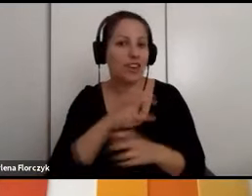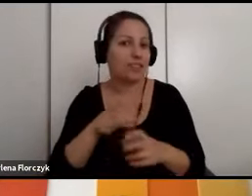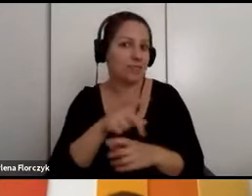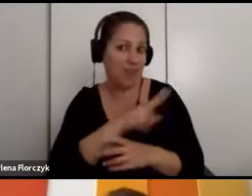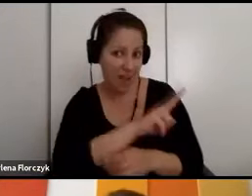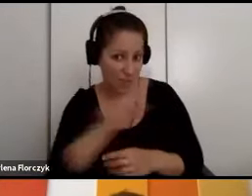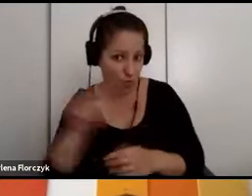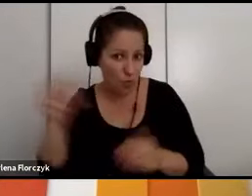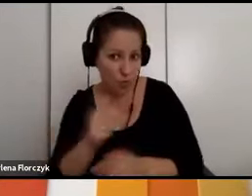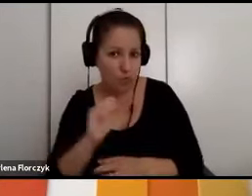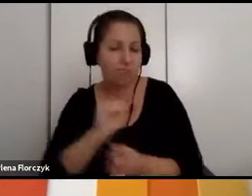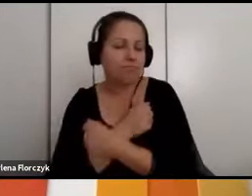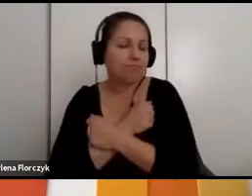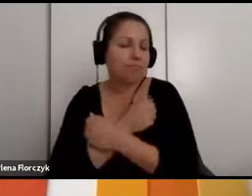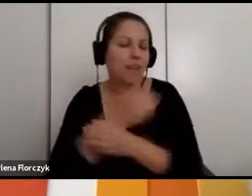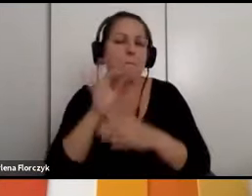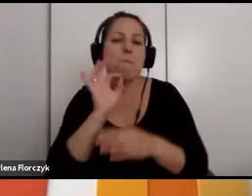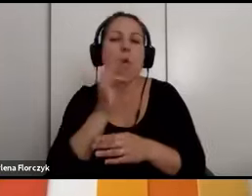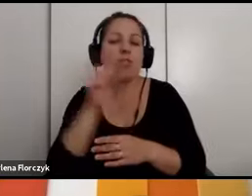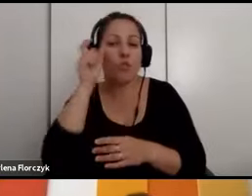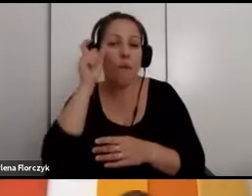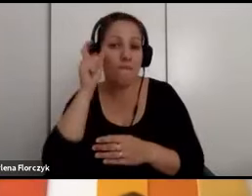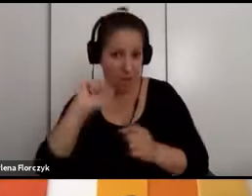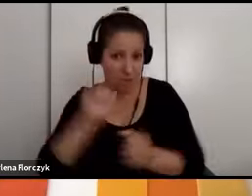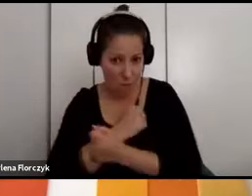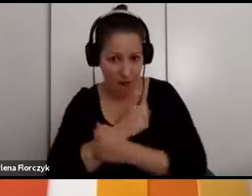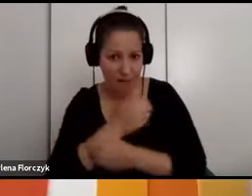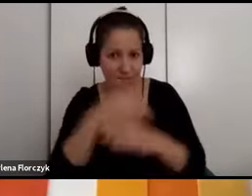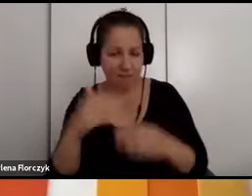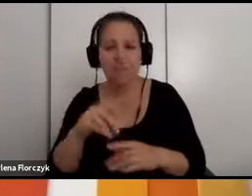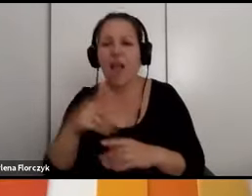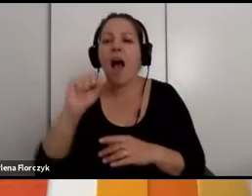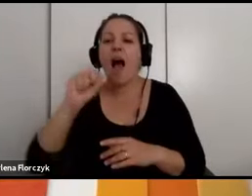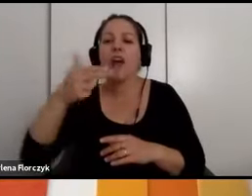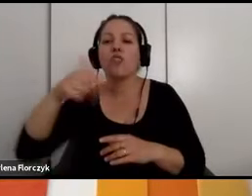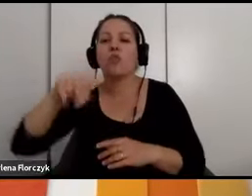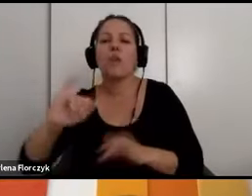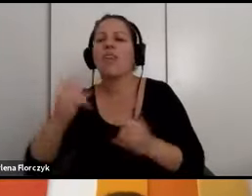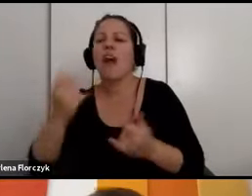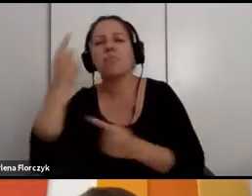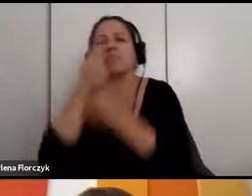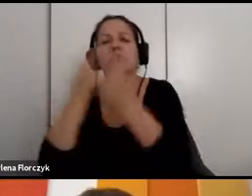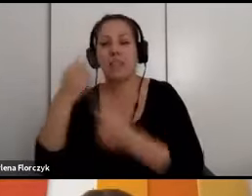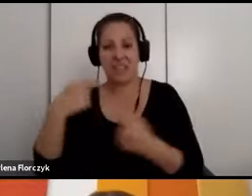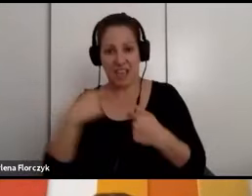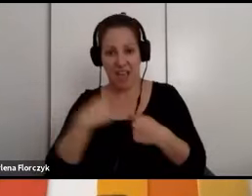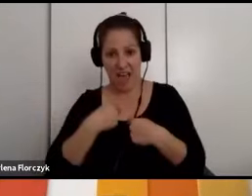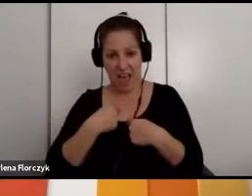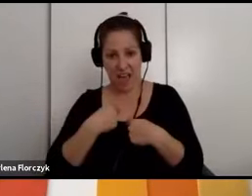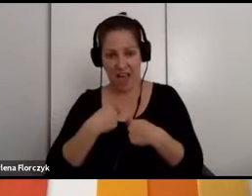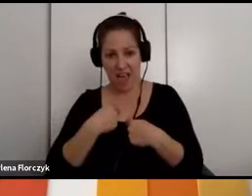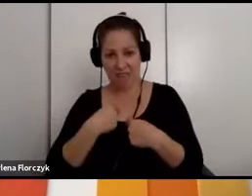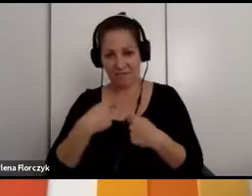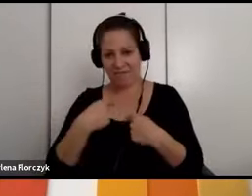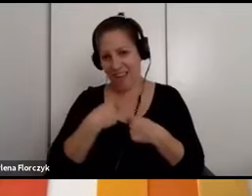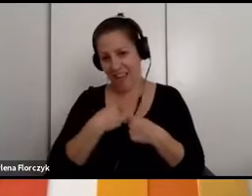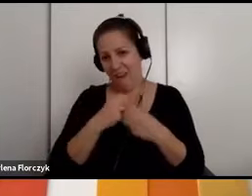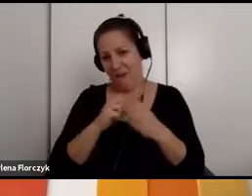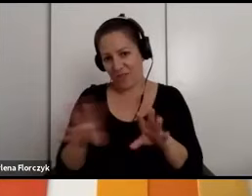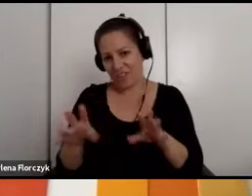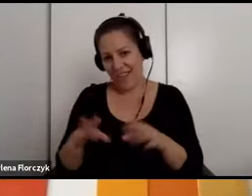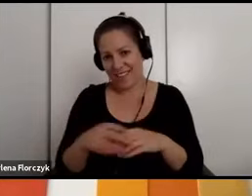kochać teatr? Każdy młody człowiek. Aniu, jak sądzisz? Ja? No ja oczywiście